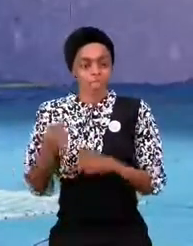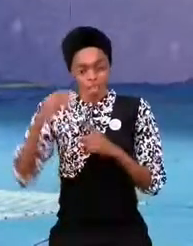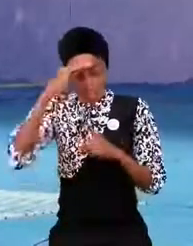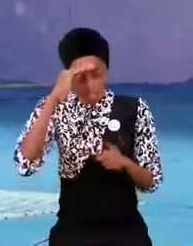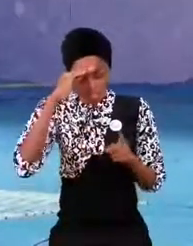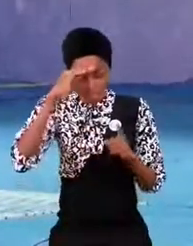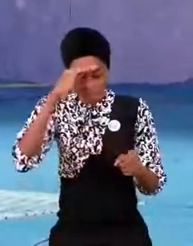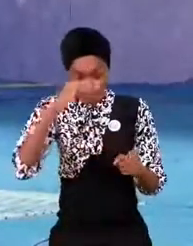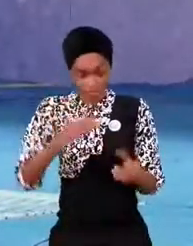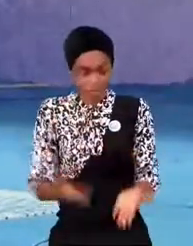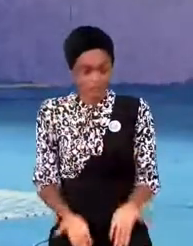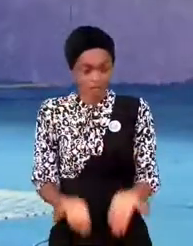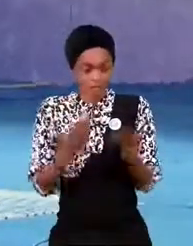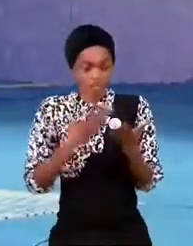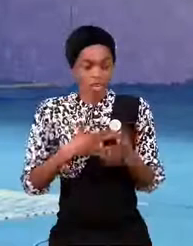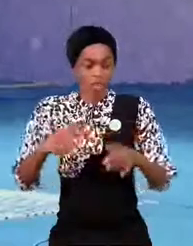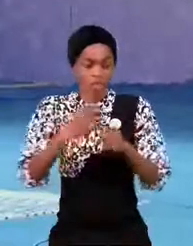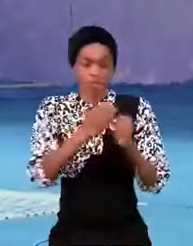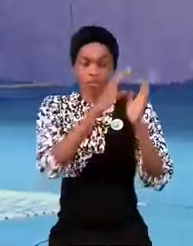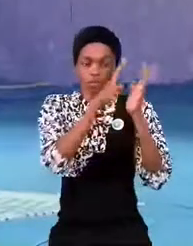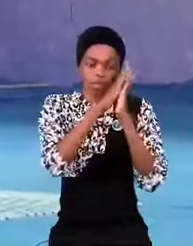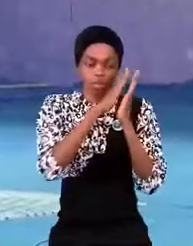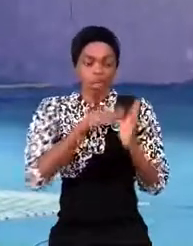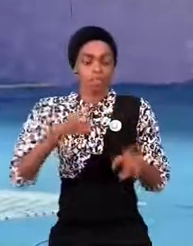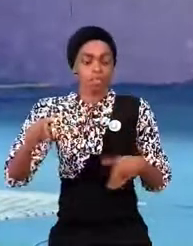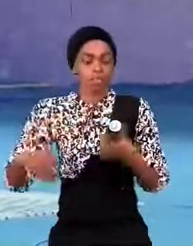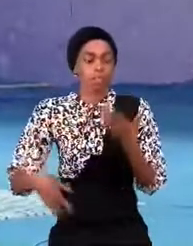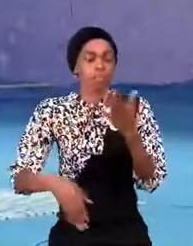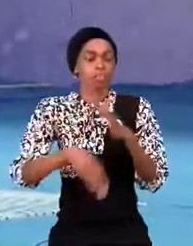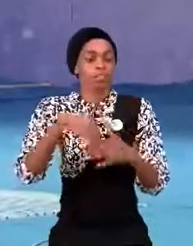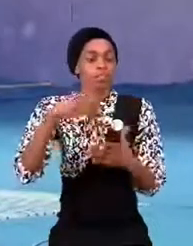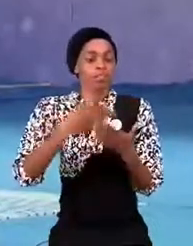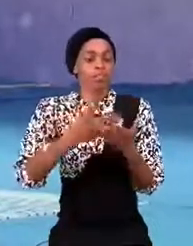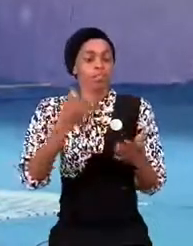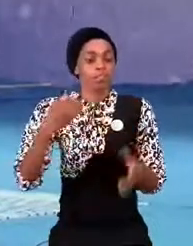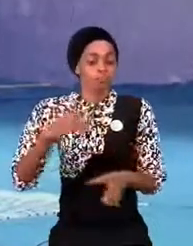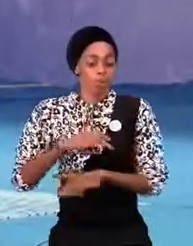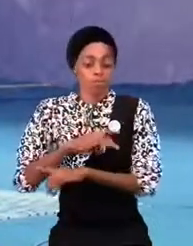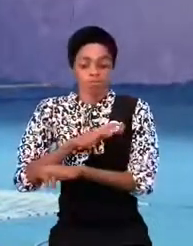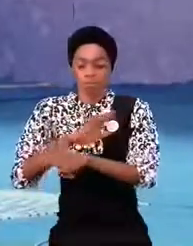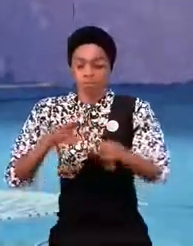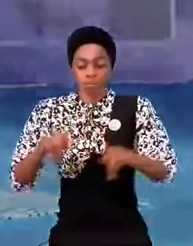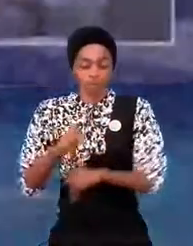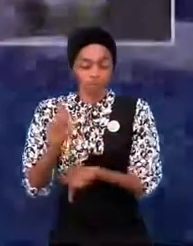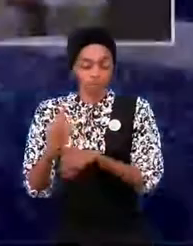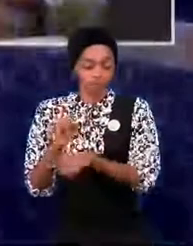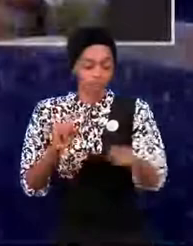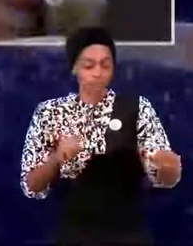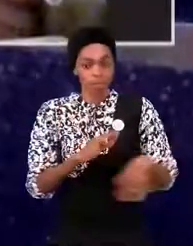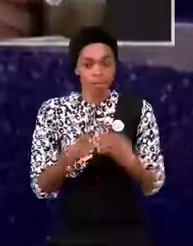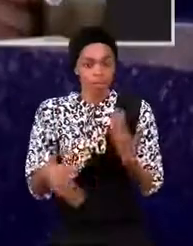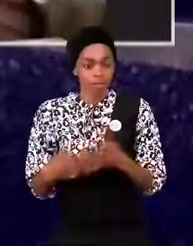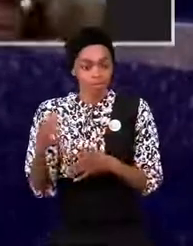présence de tout le monde. Il n'a pas fui pas derrière. Il est sorti.